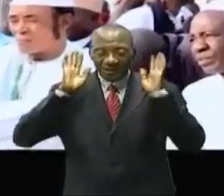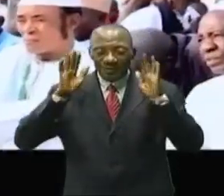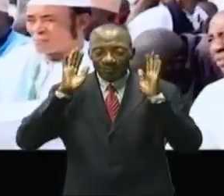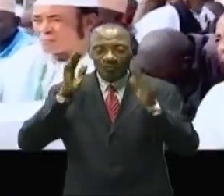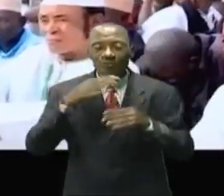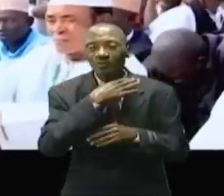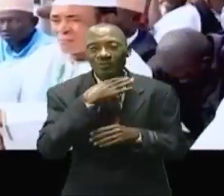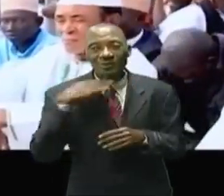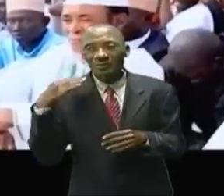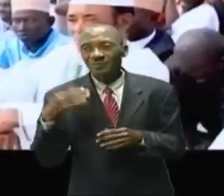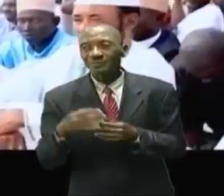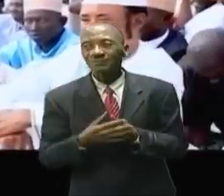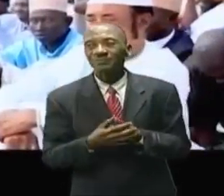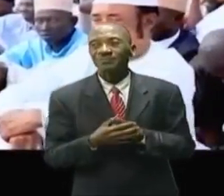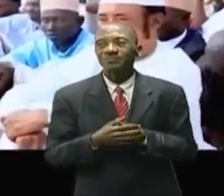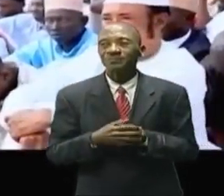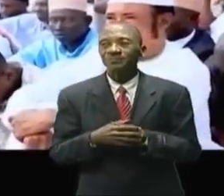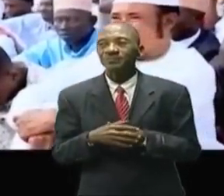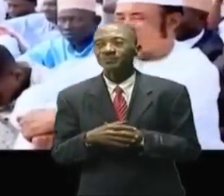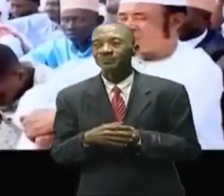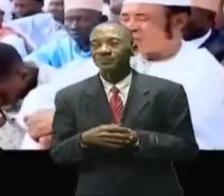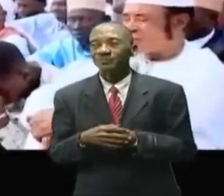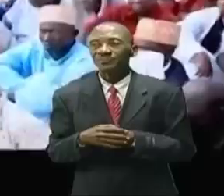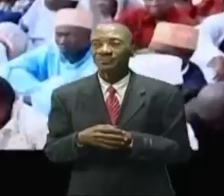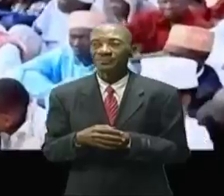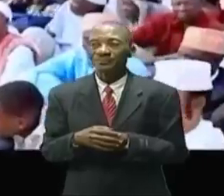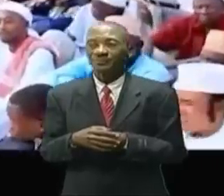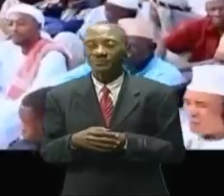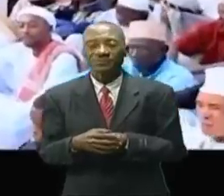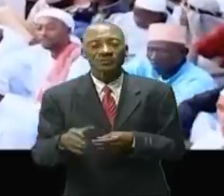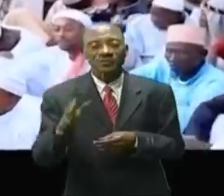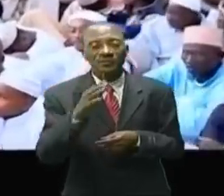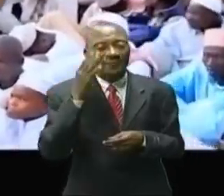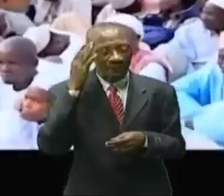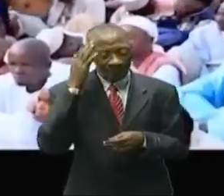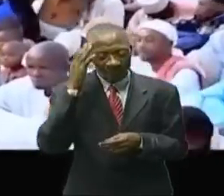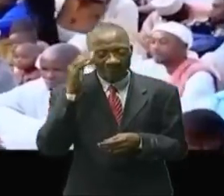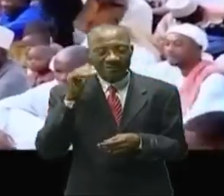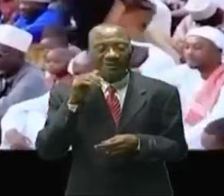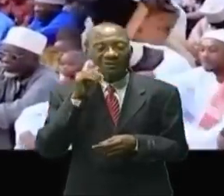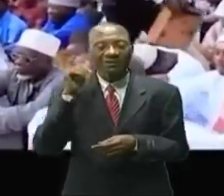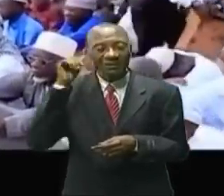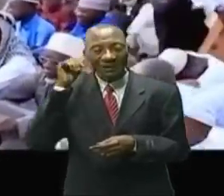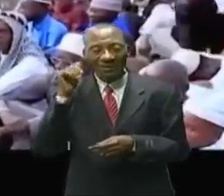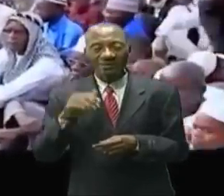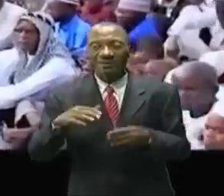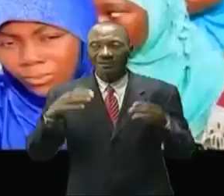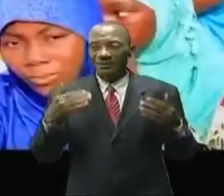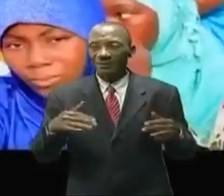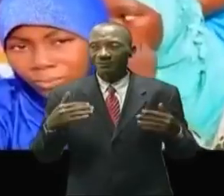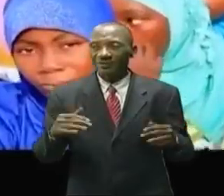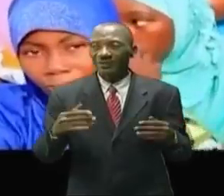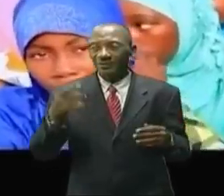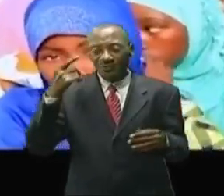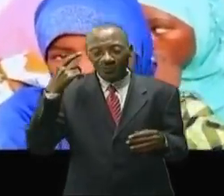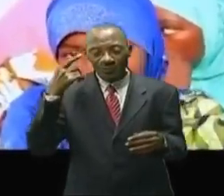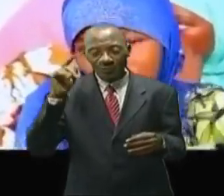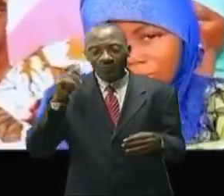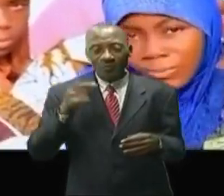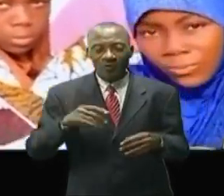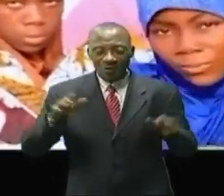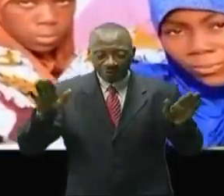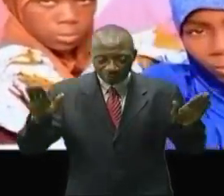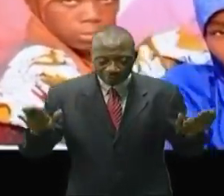28 juin 2023, que le monde entier a célébré la fête de Aïd El-Kébir. Cette commémoration rappelle le